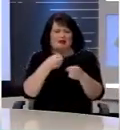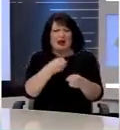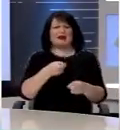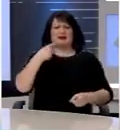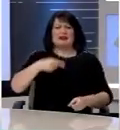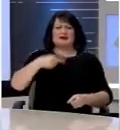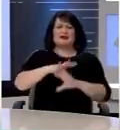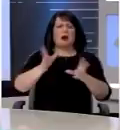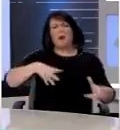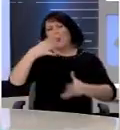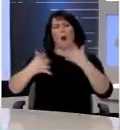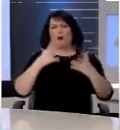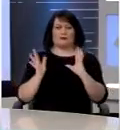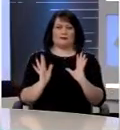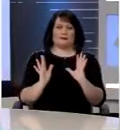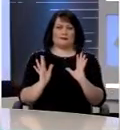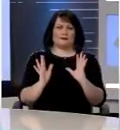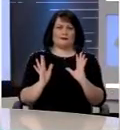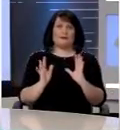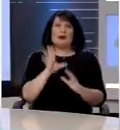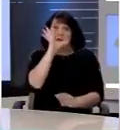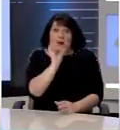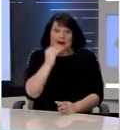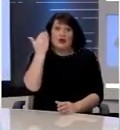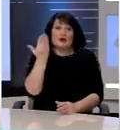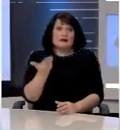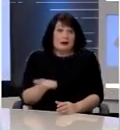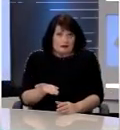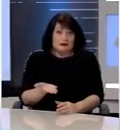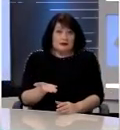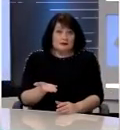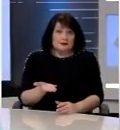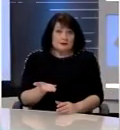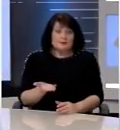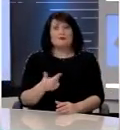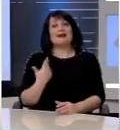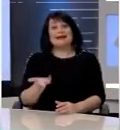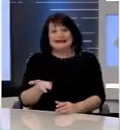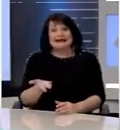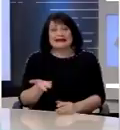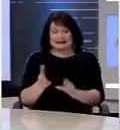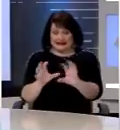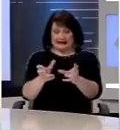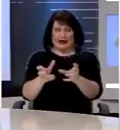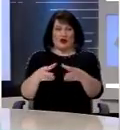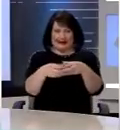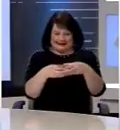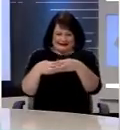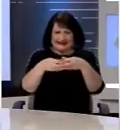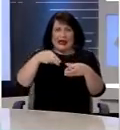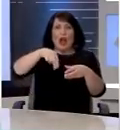έχει χάσει τον έλεγχο. Αυτή είναι η πραγματικότητα. Ένα μηντιακό λόμπι είναι που σας